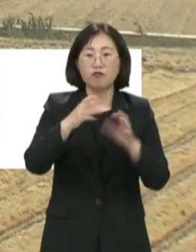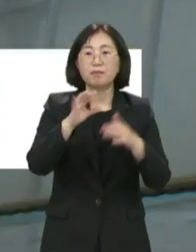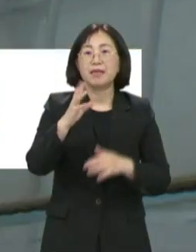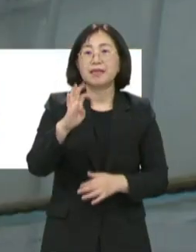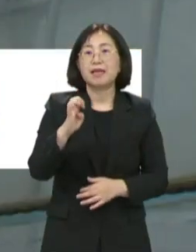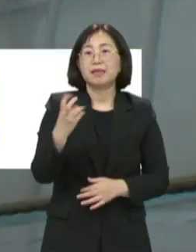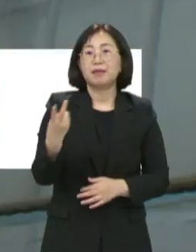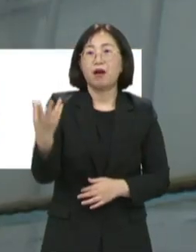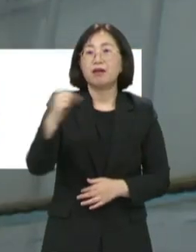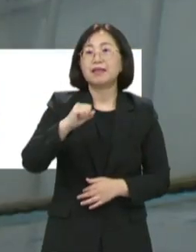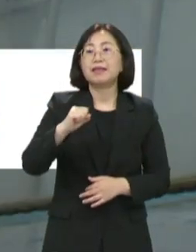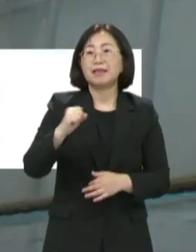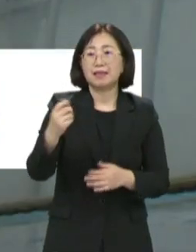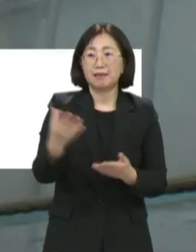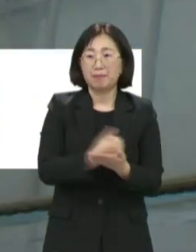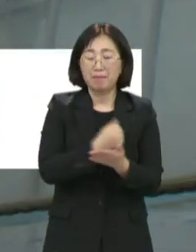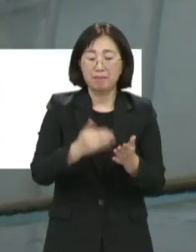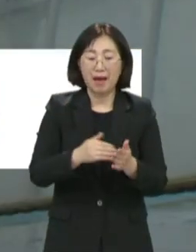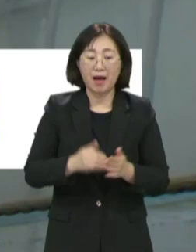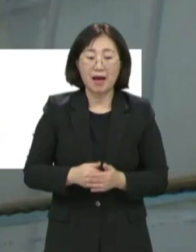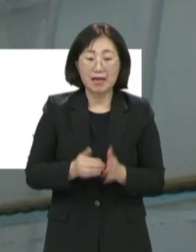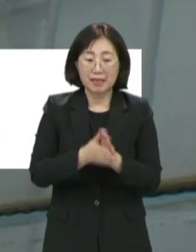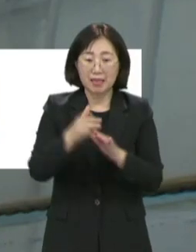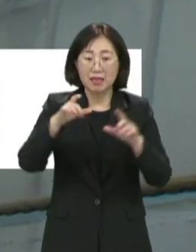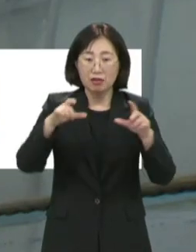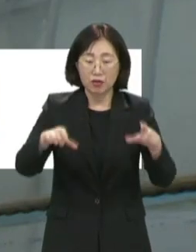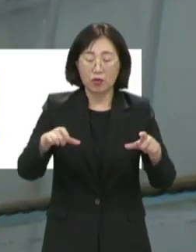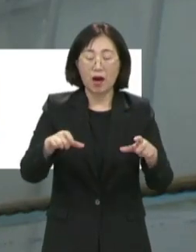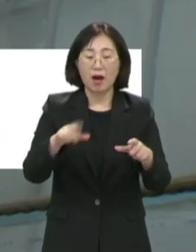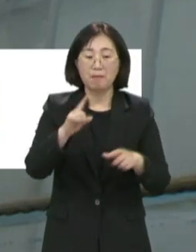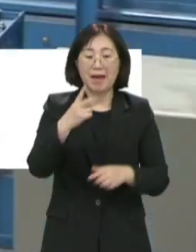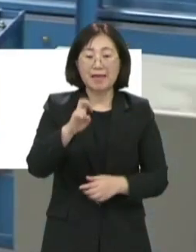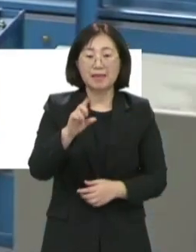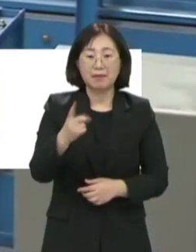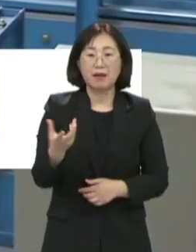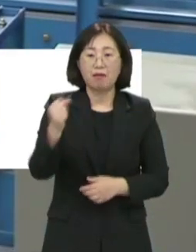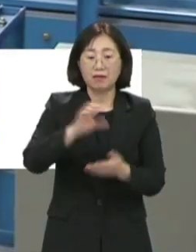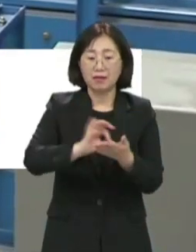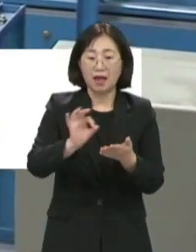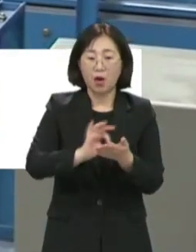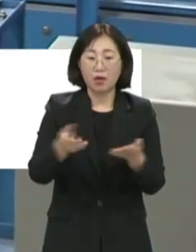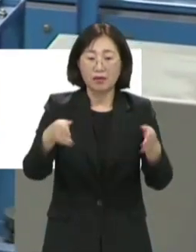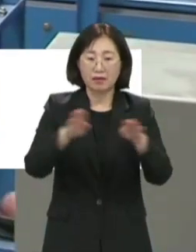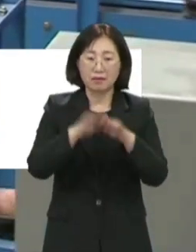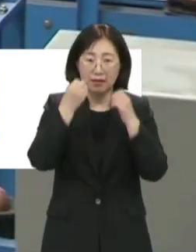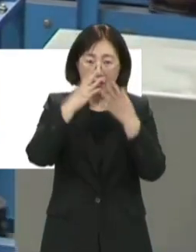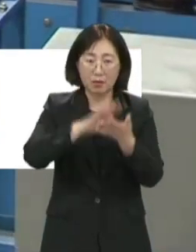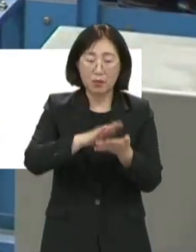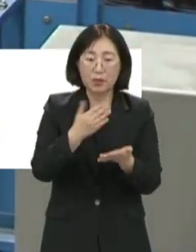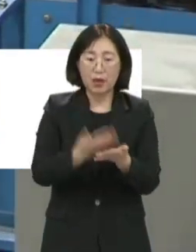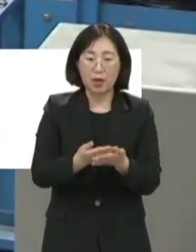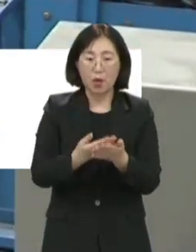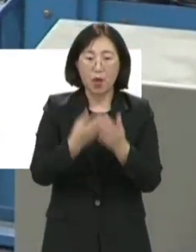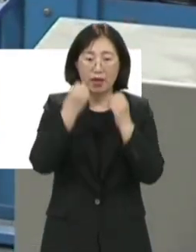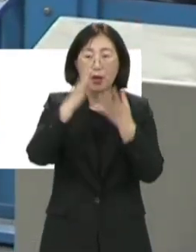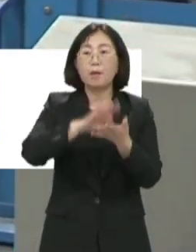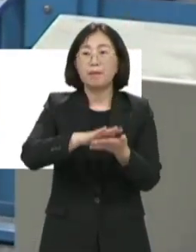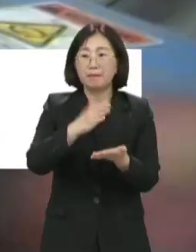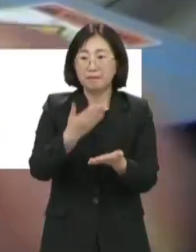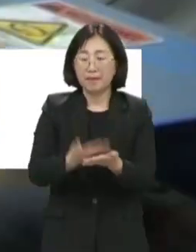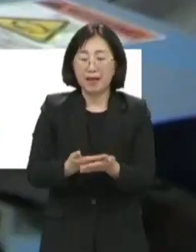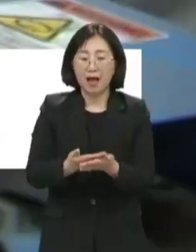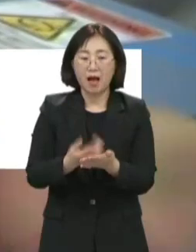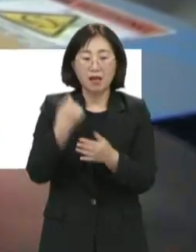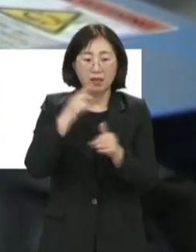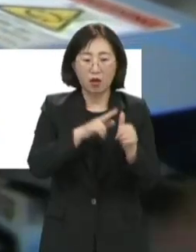확보했습니다 돈는 해당 시군과 함께 총 121억 원을 투입해 시설을 신축 보수하거나 현대화하고